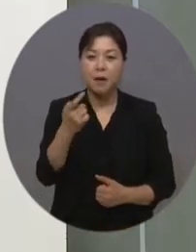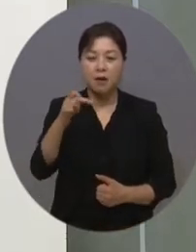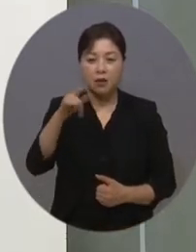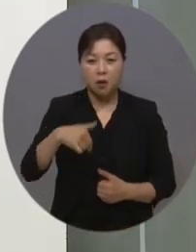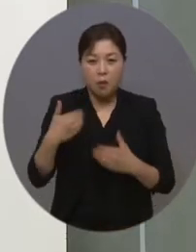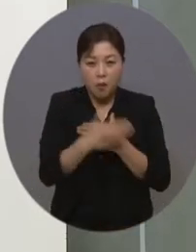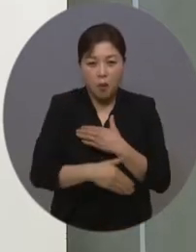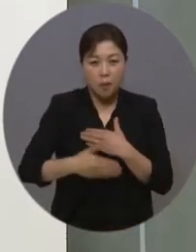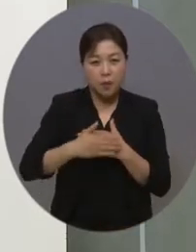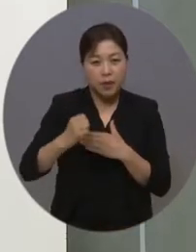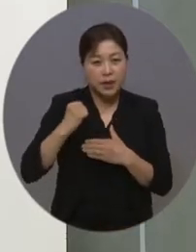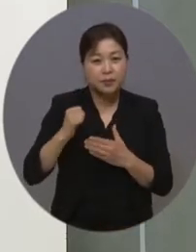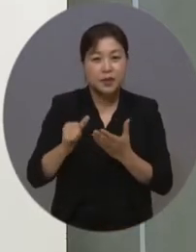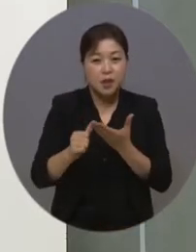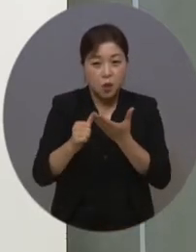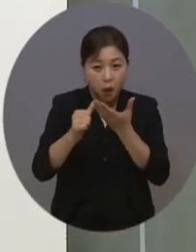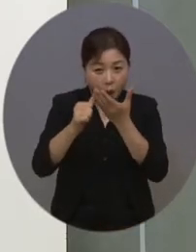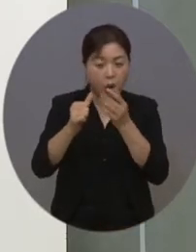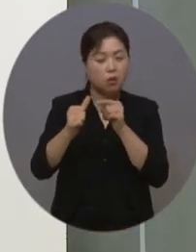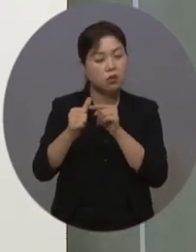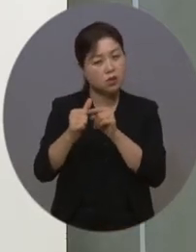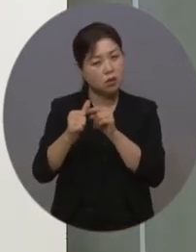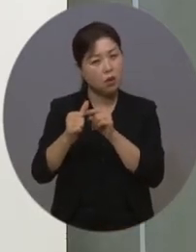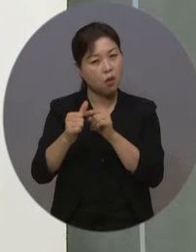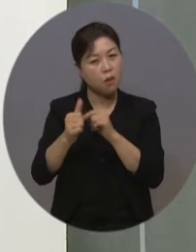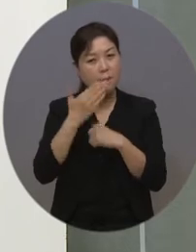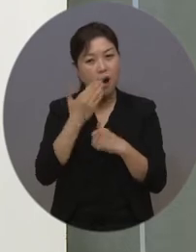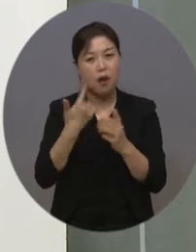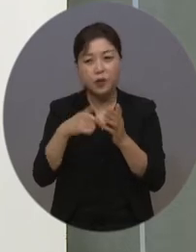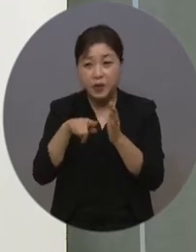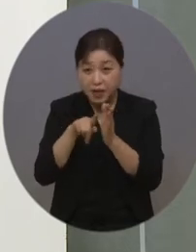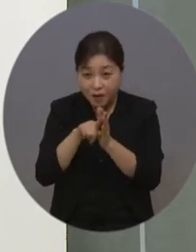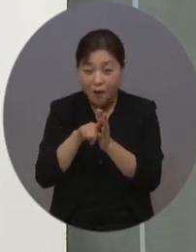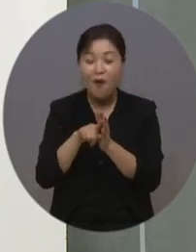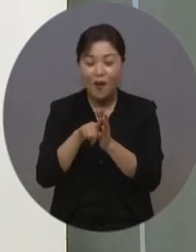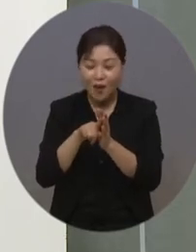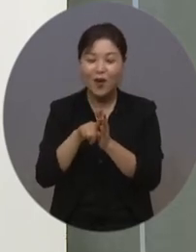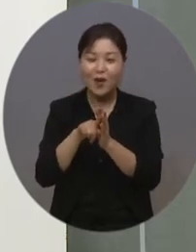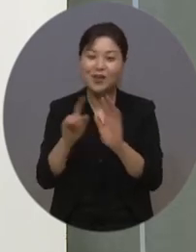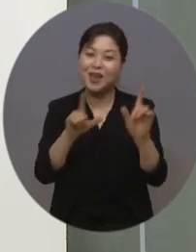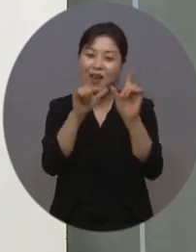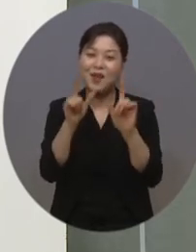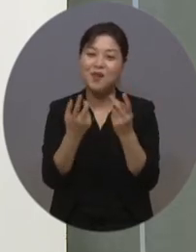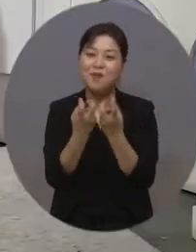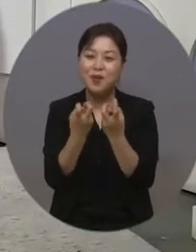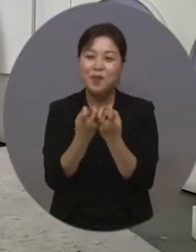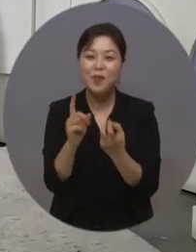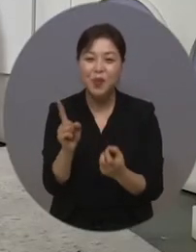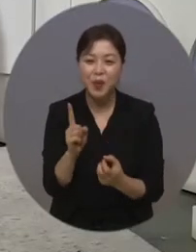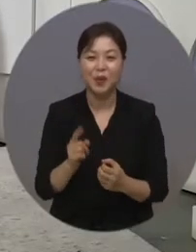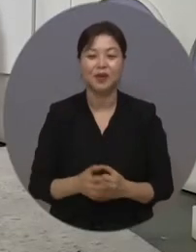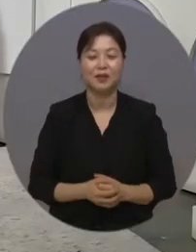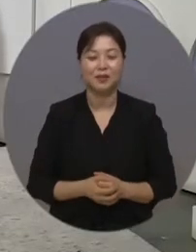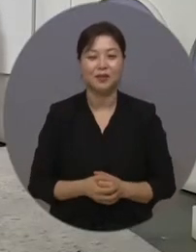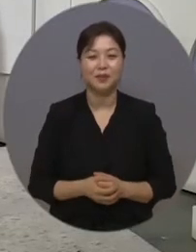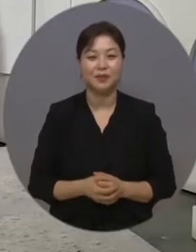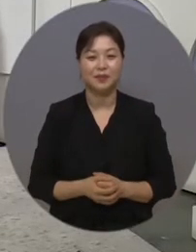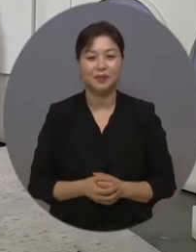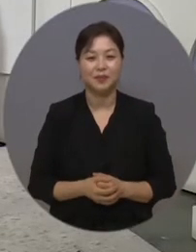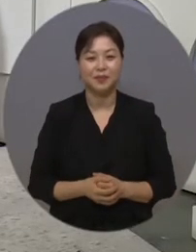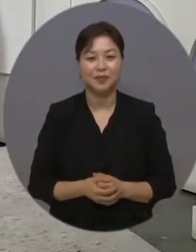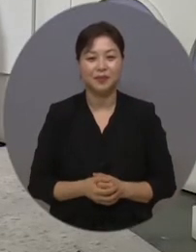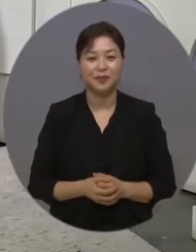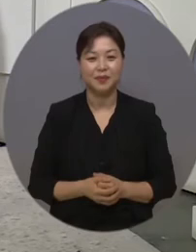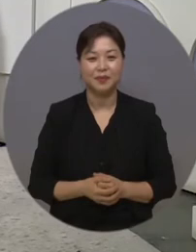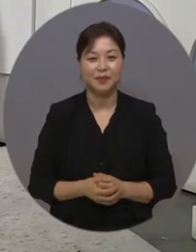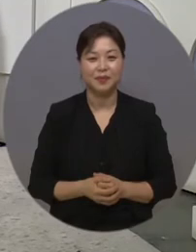위해서는 어떤 생활을 해야 할까? 그걸 좀. 그게 뭐 정말 오늘